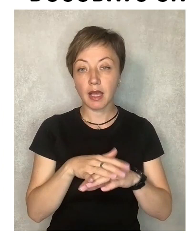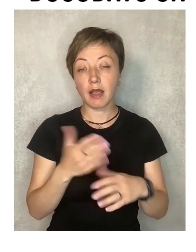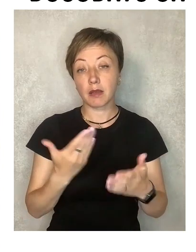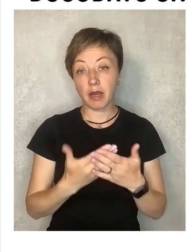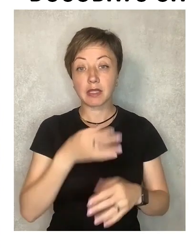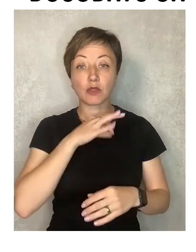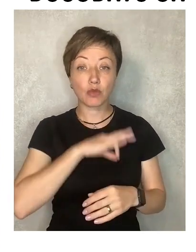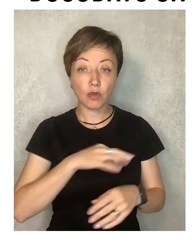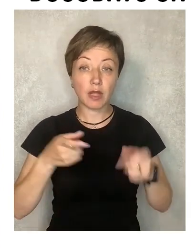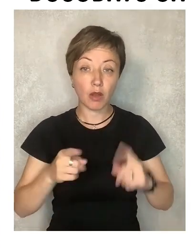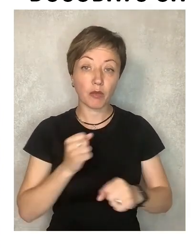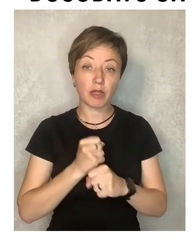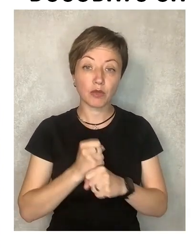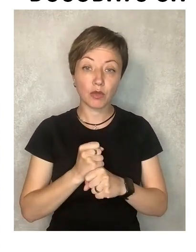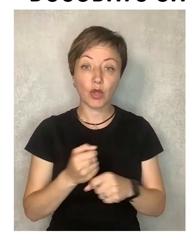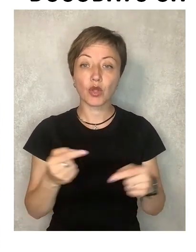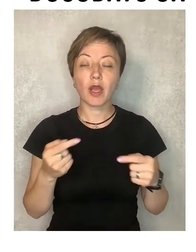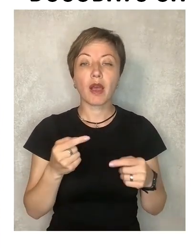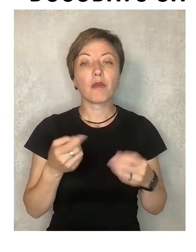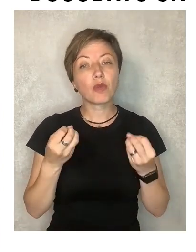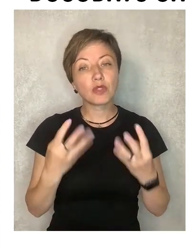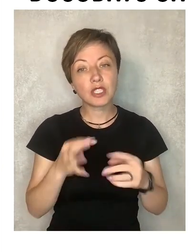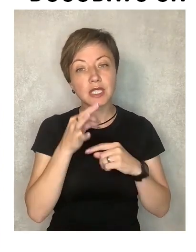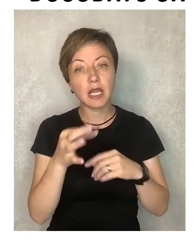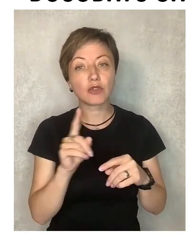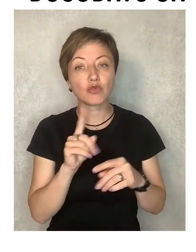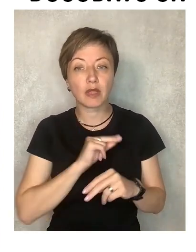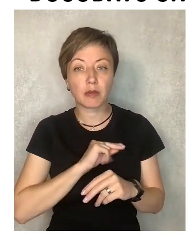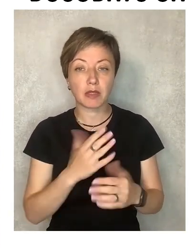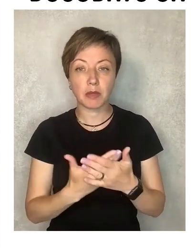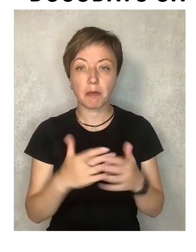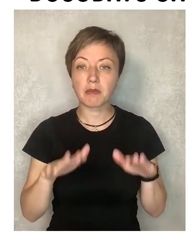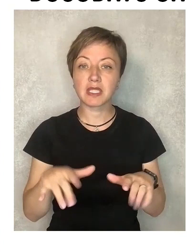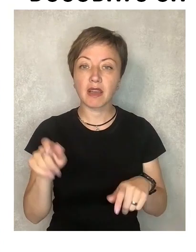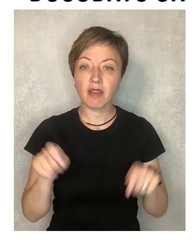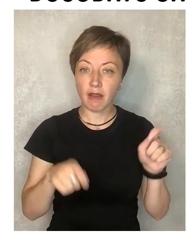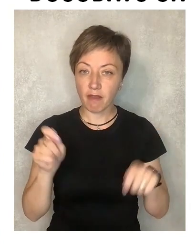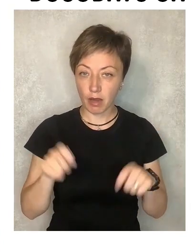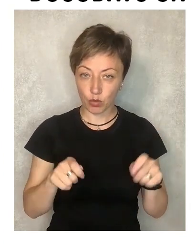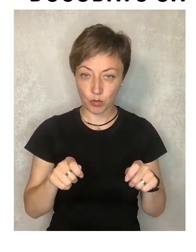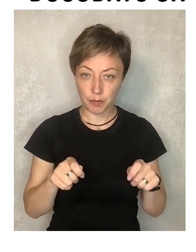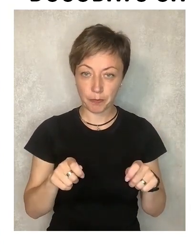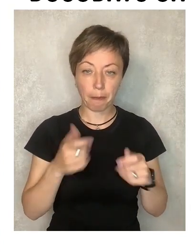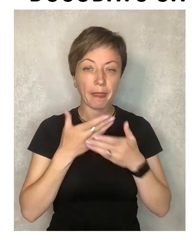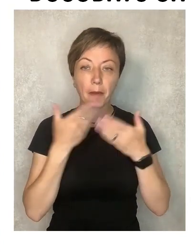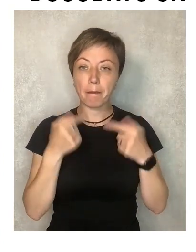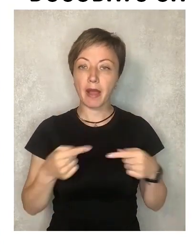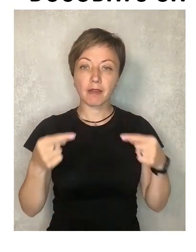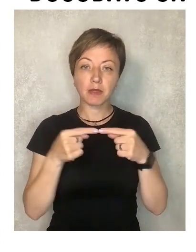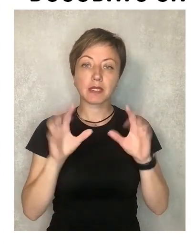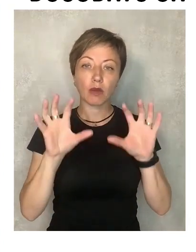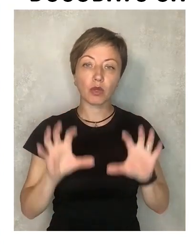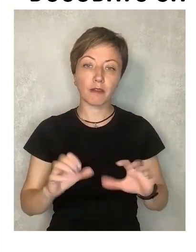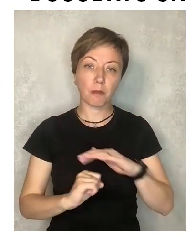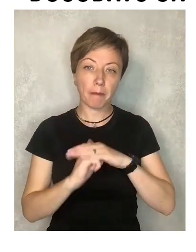працюють. Простіше сказати, які точно не працюють. Це, наприклад, місцевий референдум, тому що немає відповідної законодавчої бази. В законі